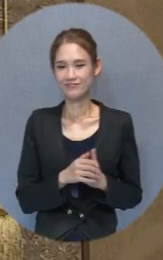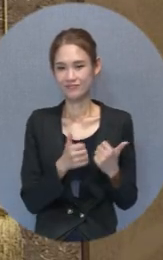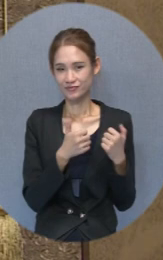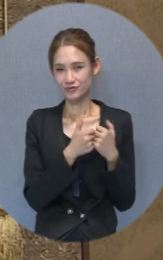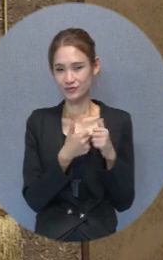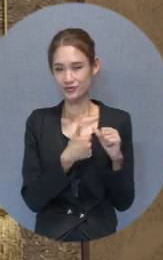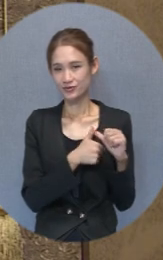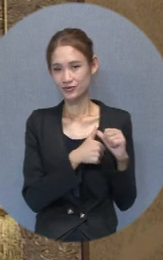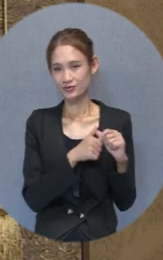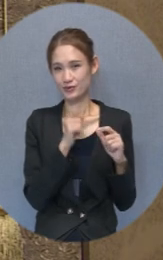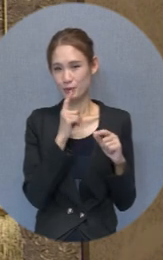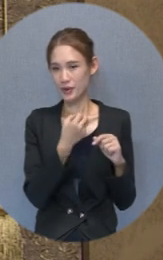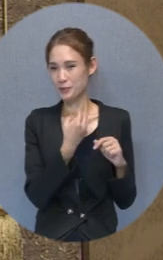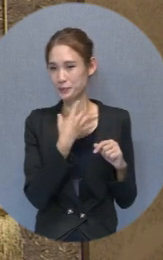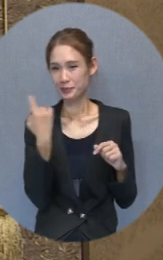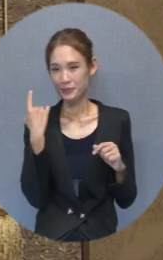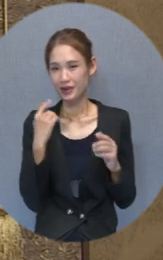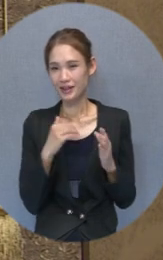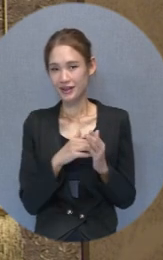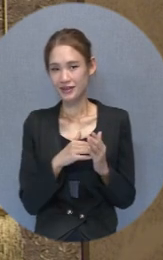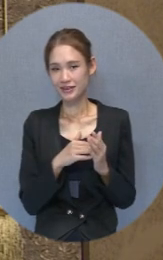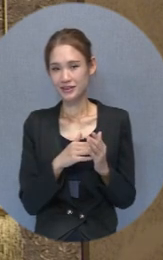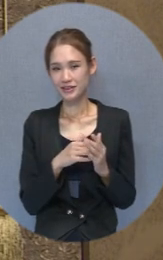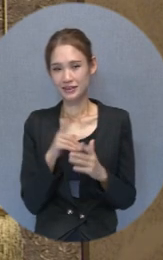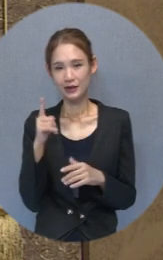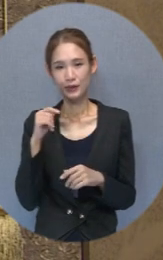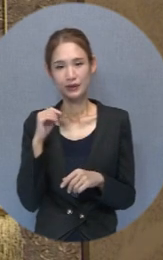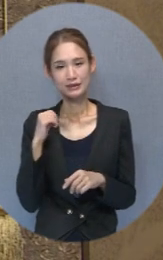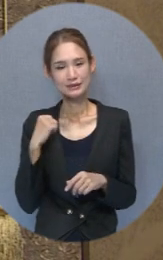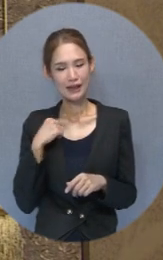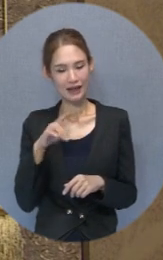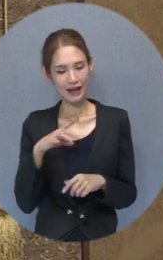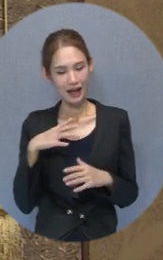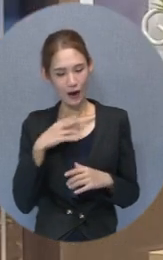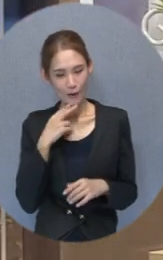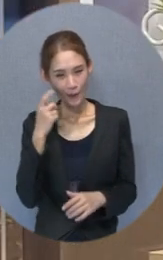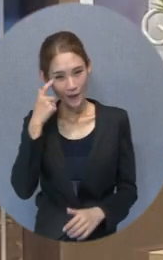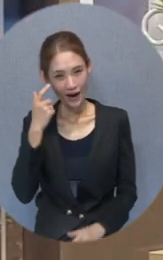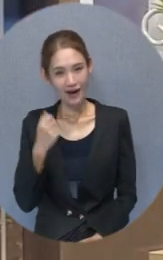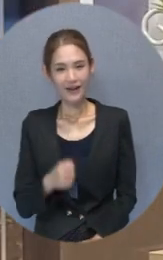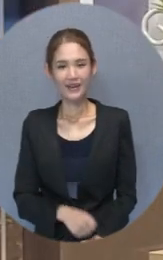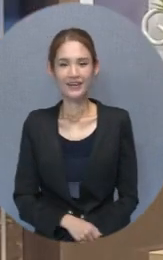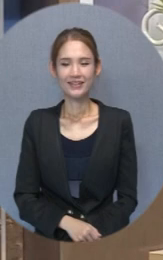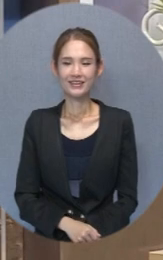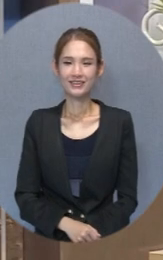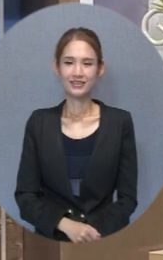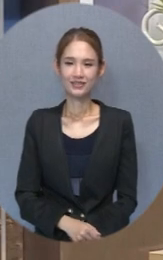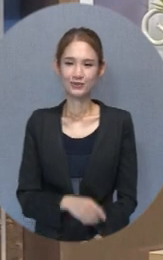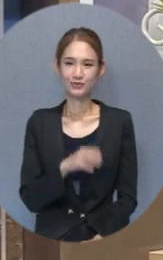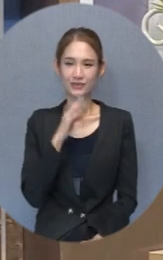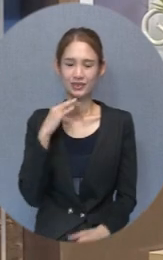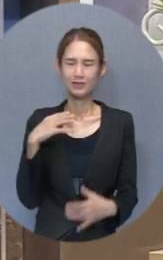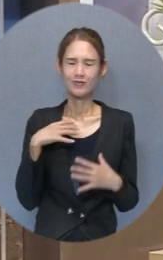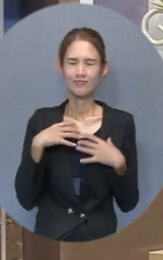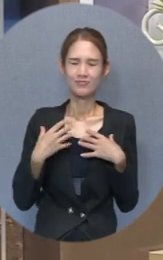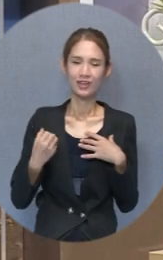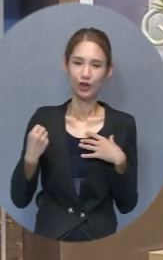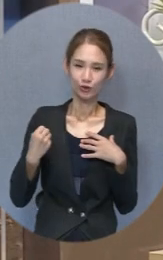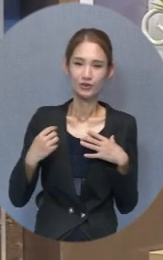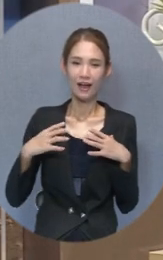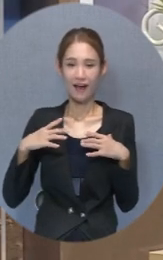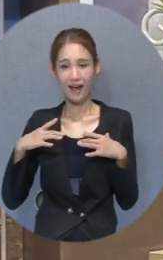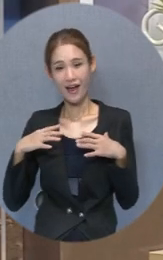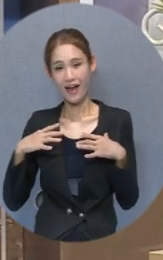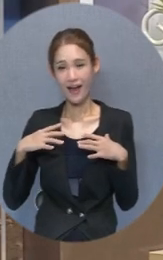멘토님 얘기해 주시는데 왜 그걸 자랑을 안 하냐고. 우리 정말 이 자부심을 가지고 많이 자랑을